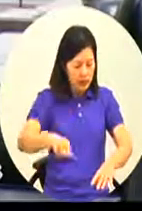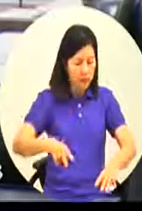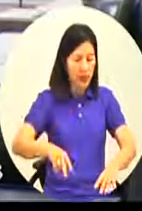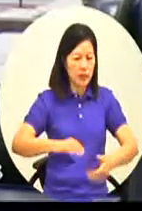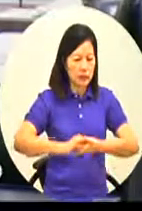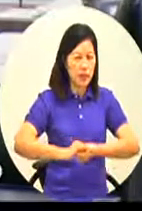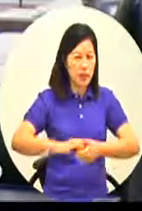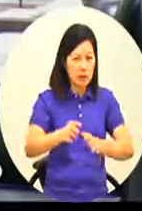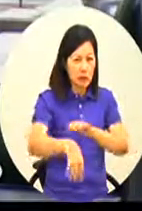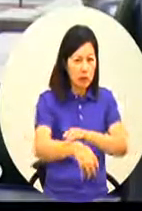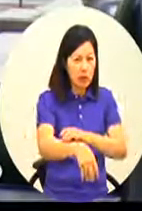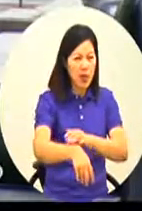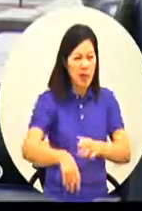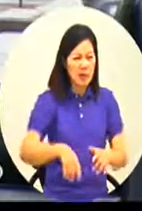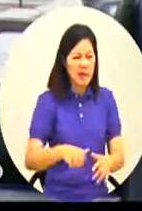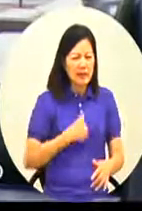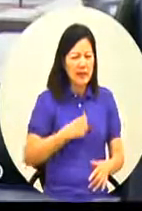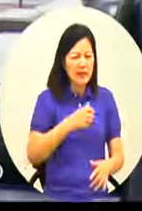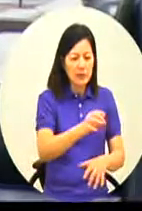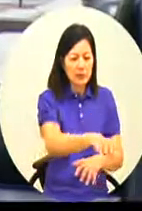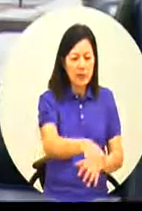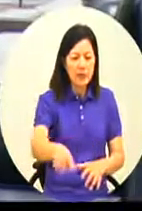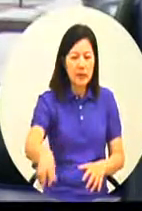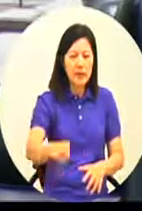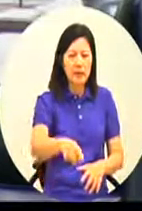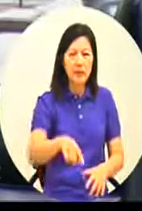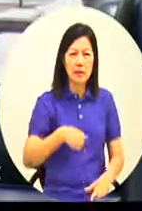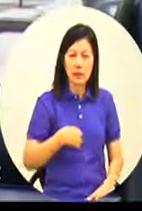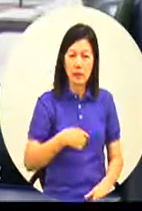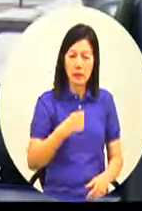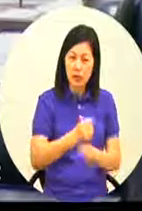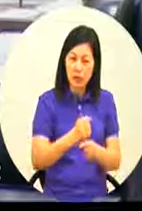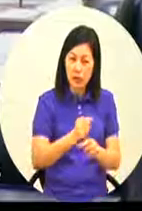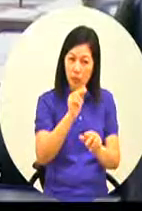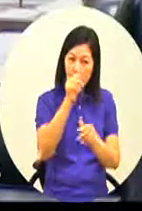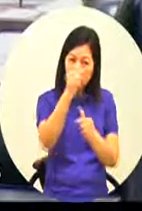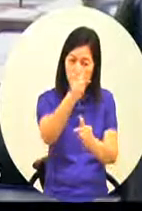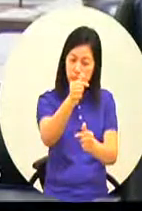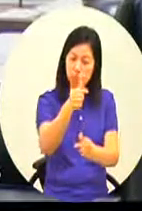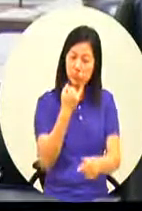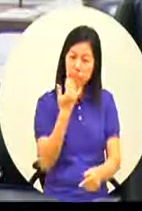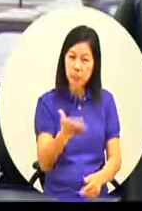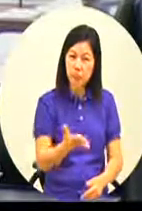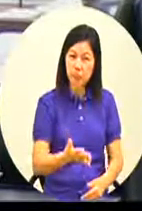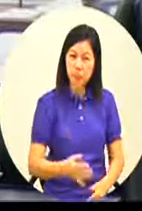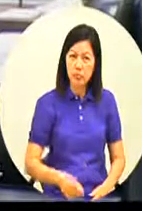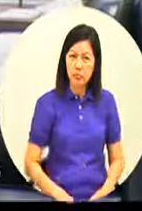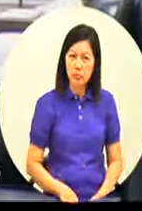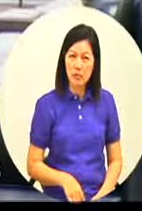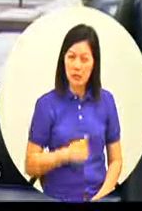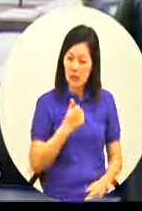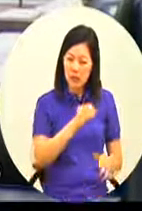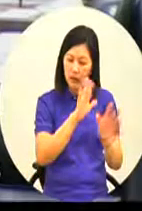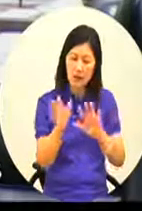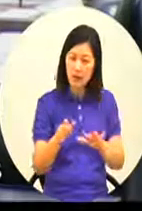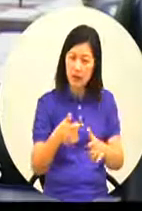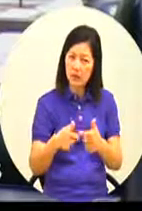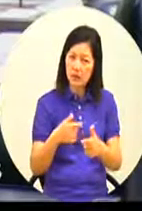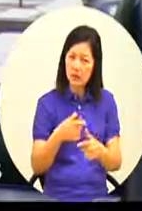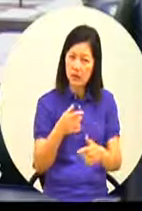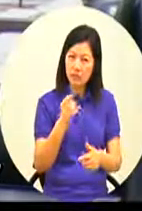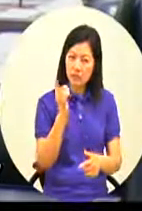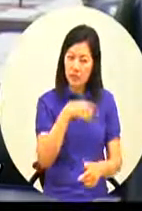呢真的那么多点，每一个点都有法都这样做吗？就我所知，实际面上面是不可能的，所以呢